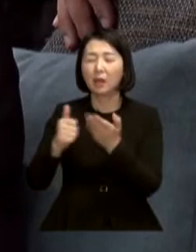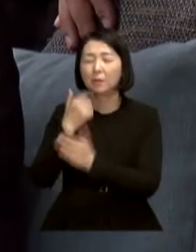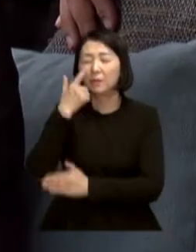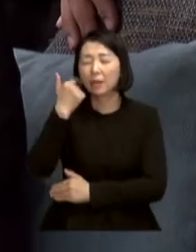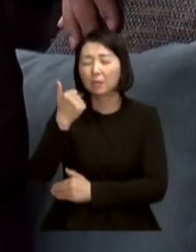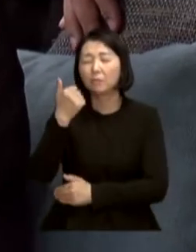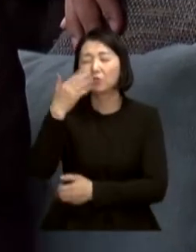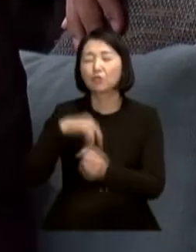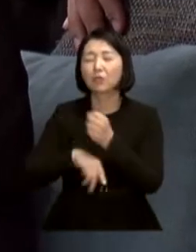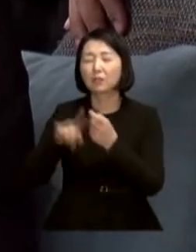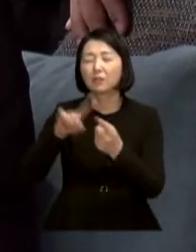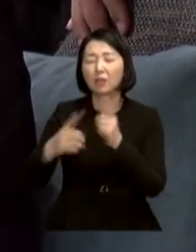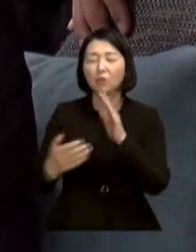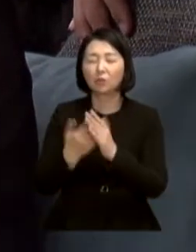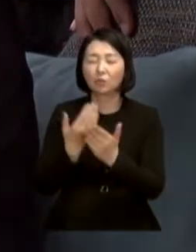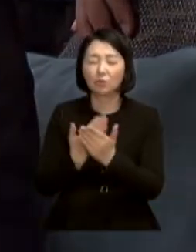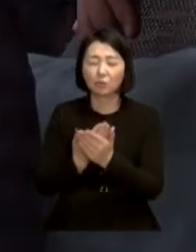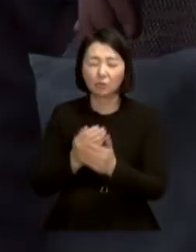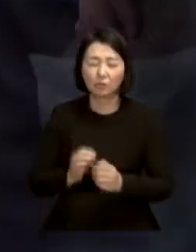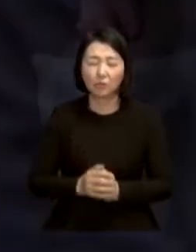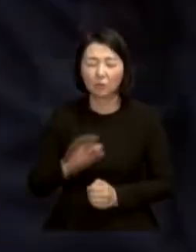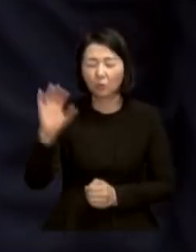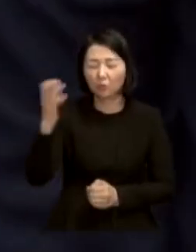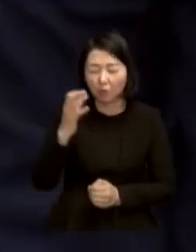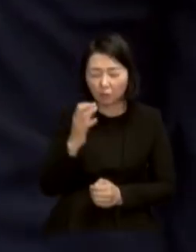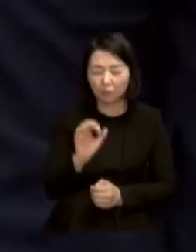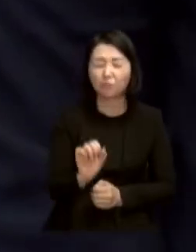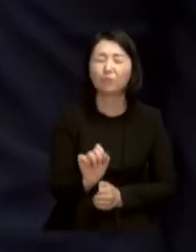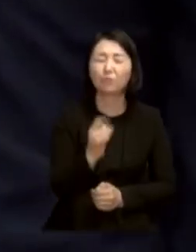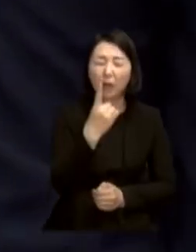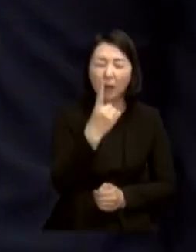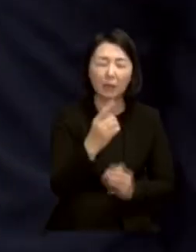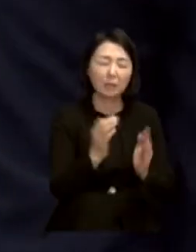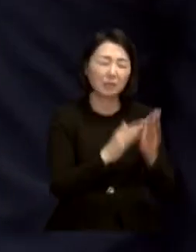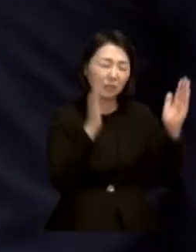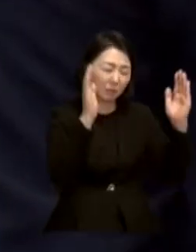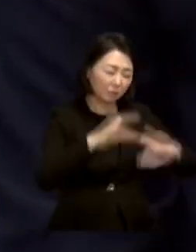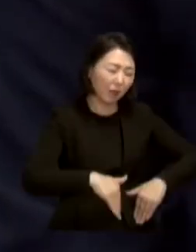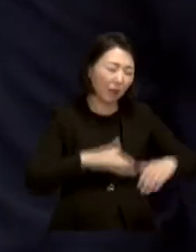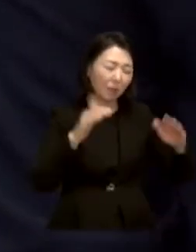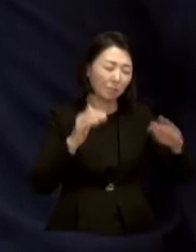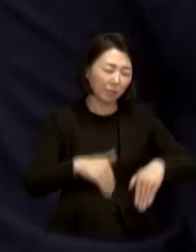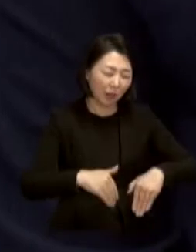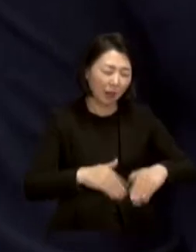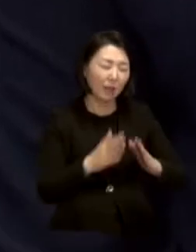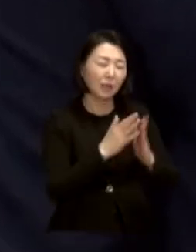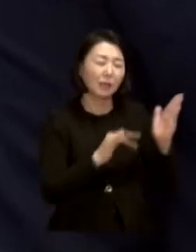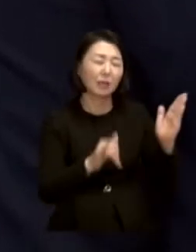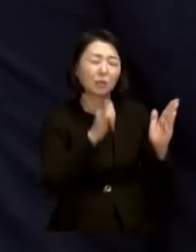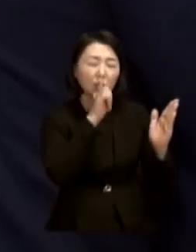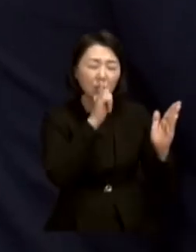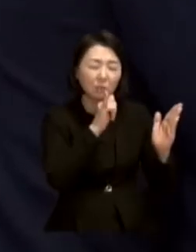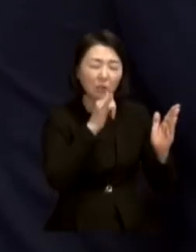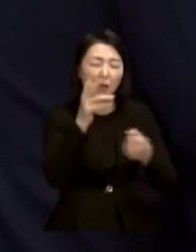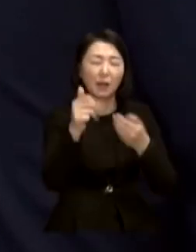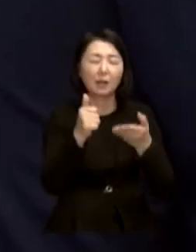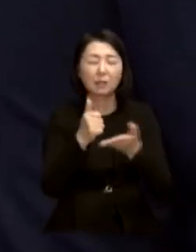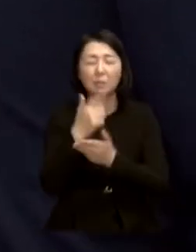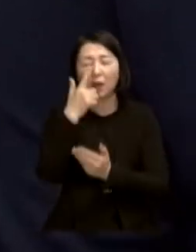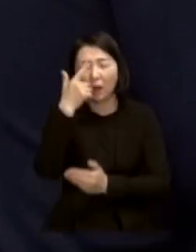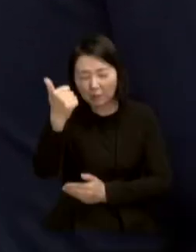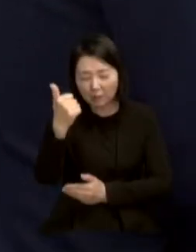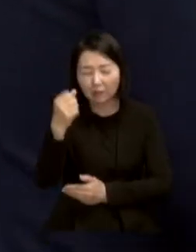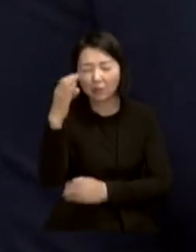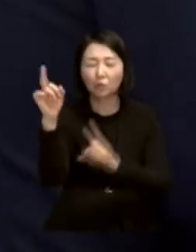또한 태풍으로 인해 집을 잃은 모든 가정 하나님 아버지께서 다시 회복될 수 있도록 하나님 아버지여, 선교사님의 가정을